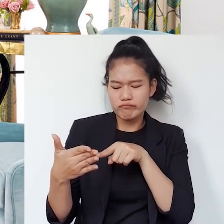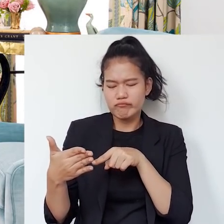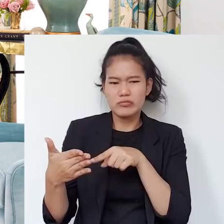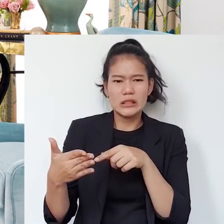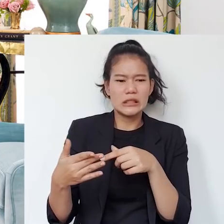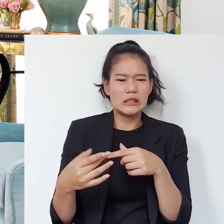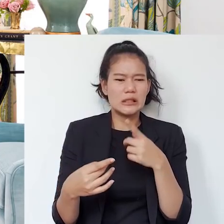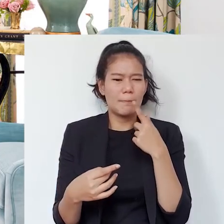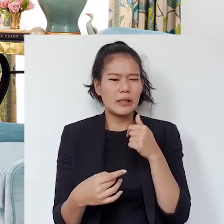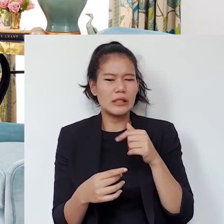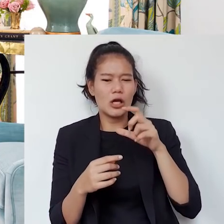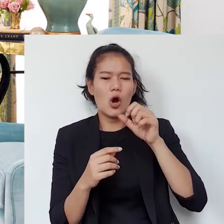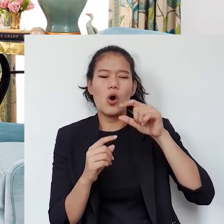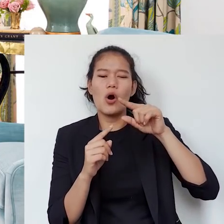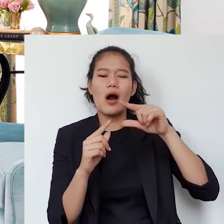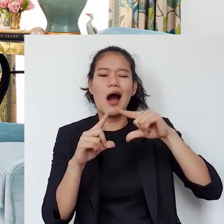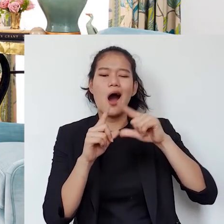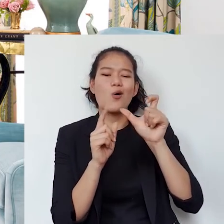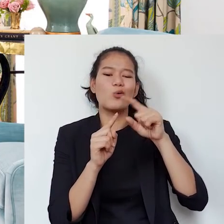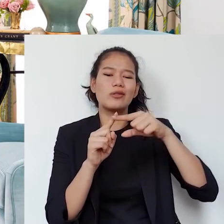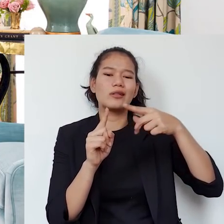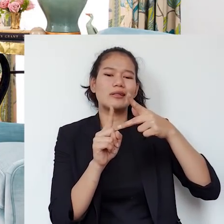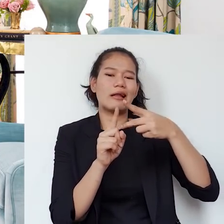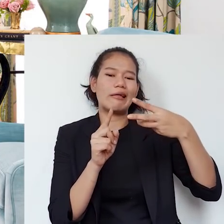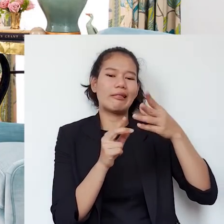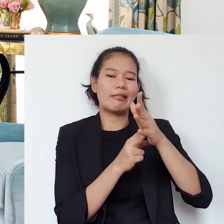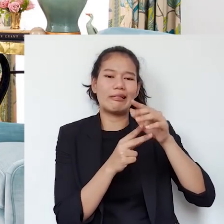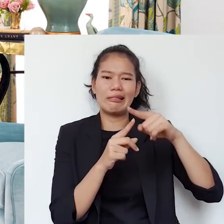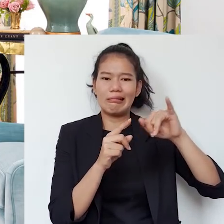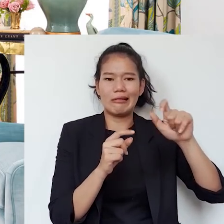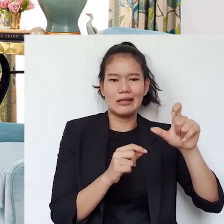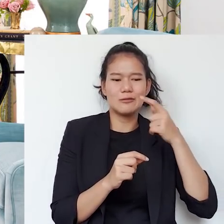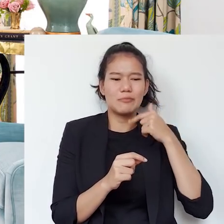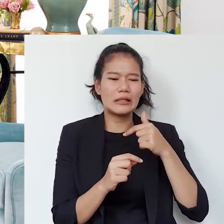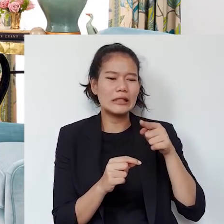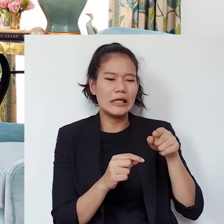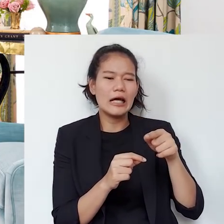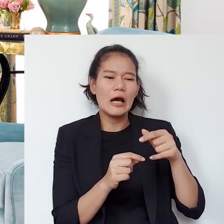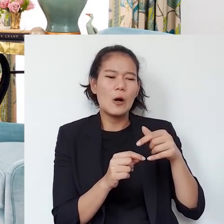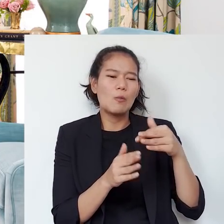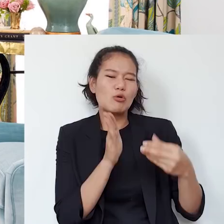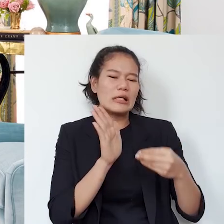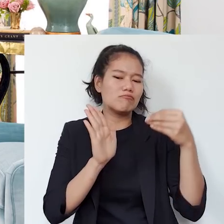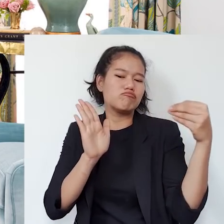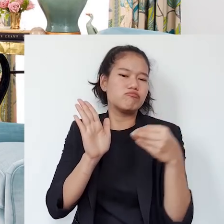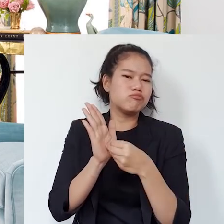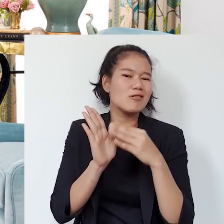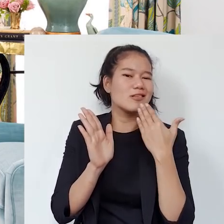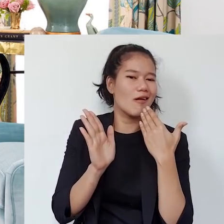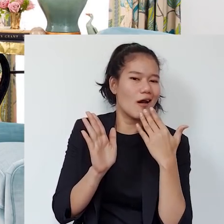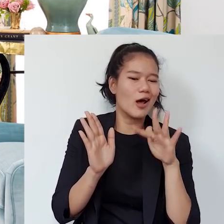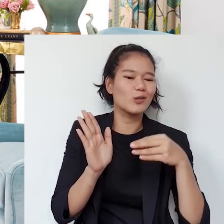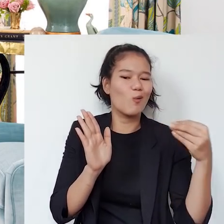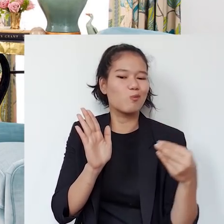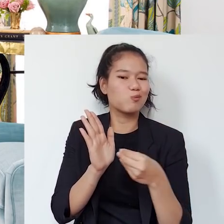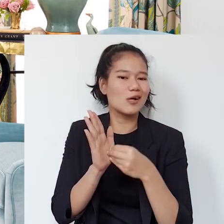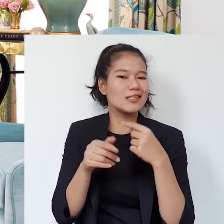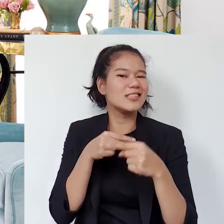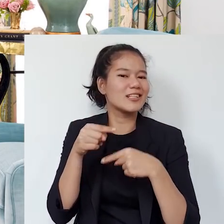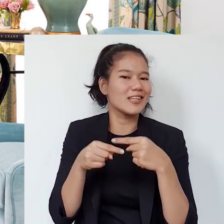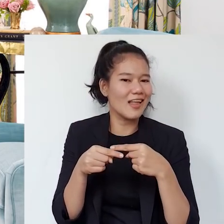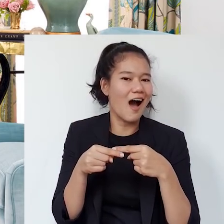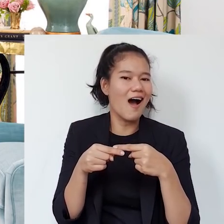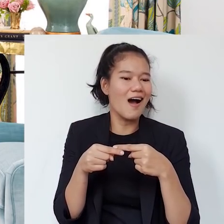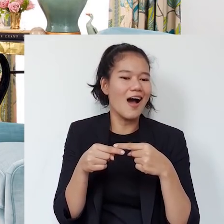yang otentik, postingan-postingan yang sederhana, yang berisi cerita-cerita yang bisa diikuti